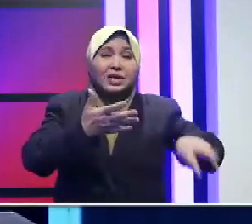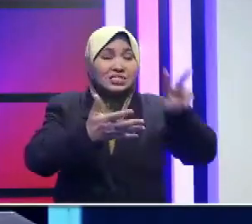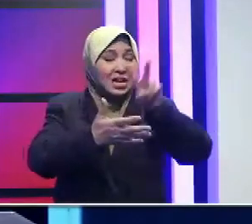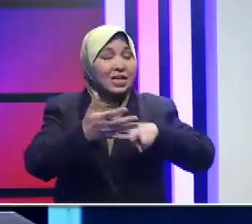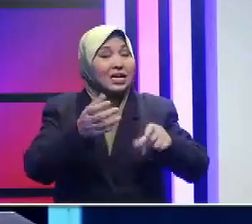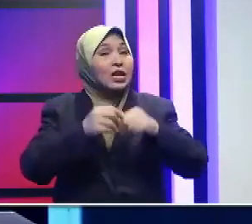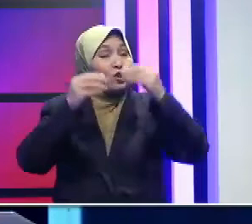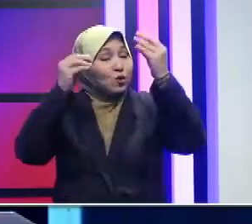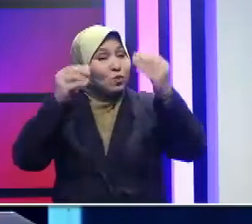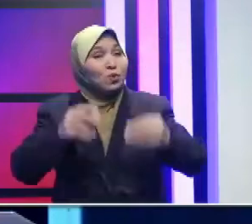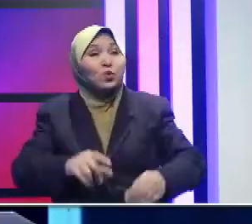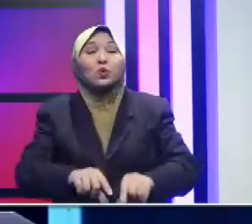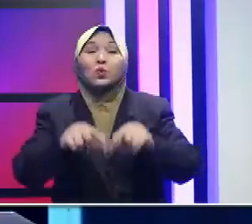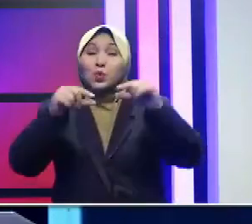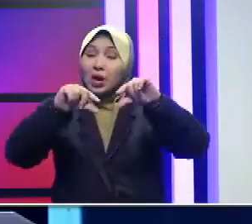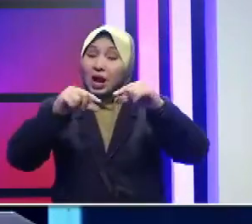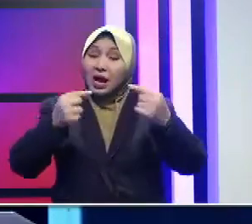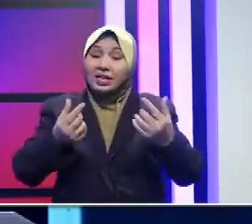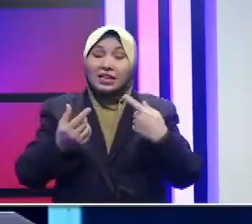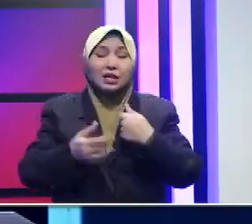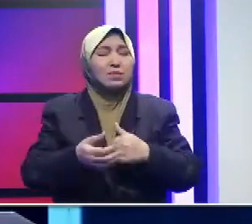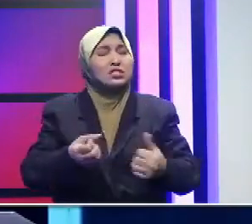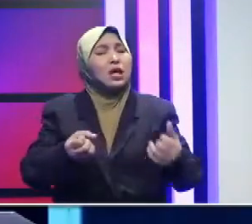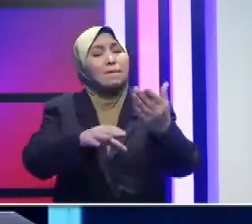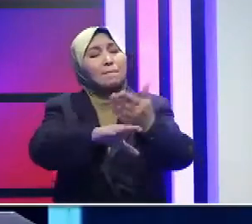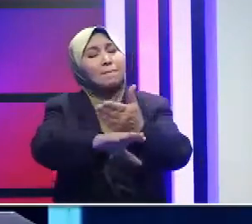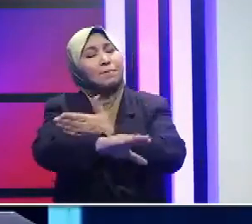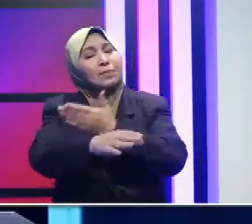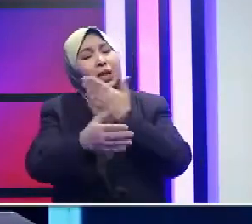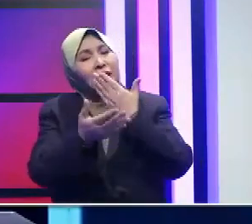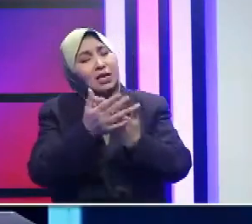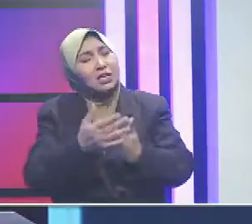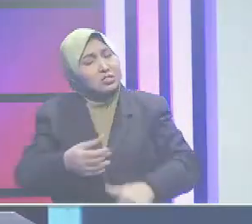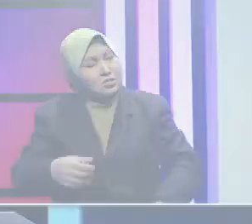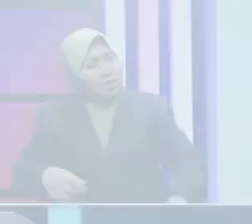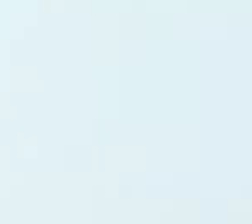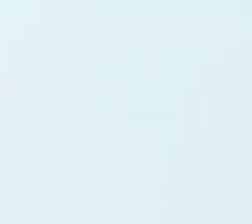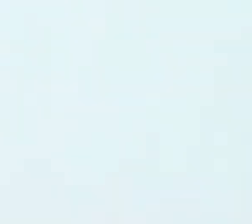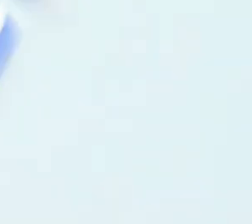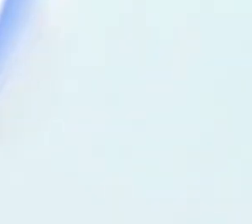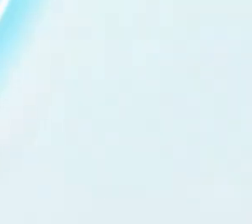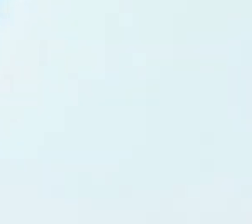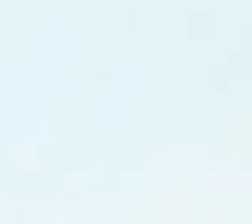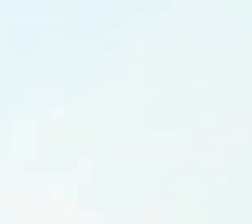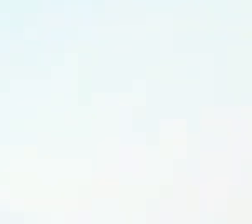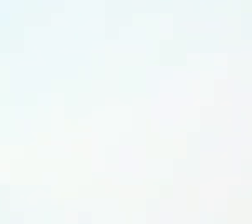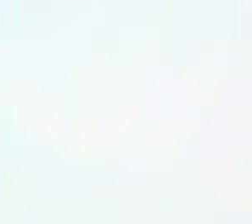Al-Quran kita. Moga-moga bacaan kita bertambah baik insya-Allah taala. Wallahu alam, selamat mencuba.